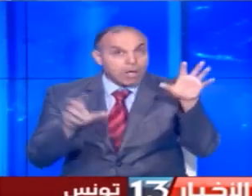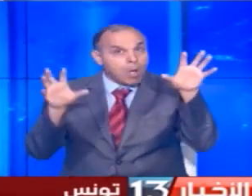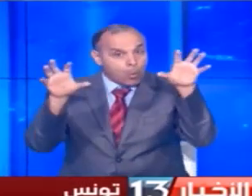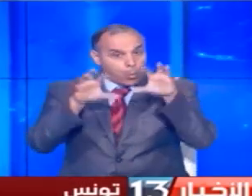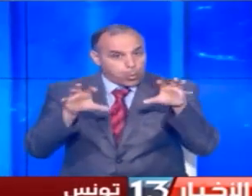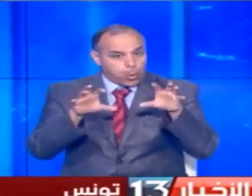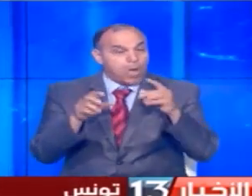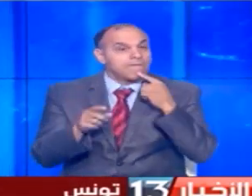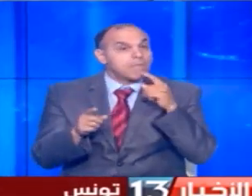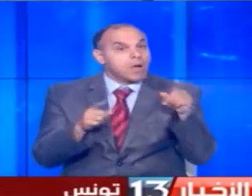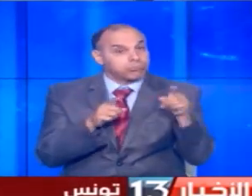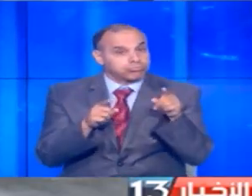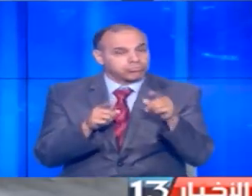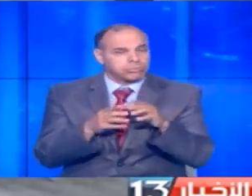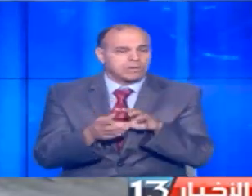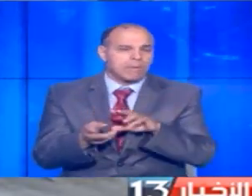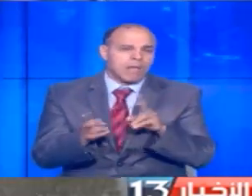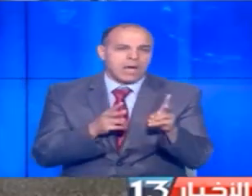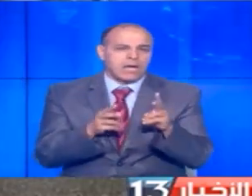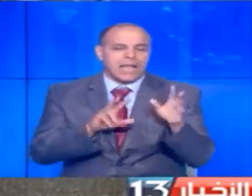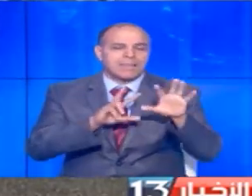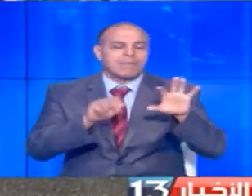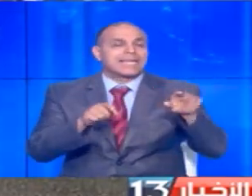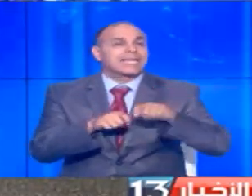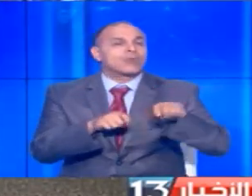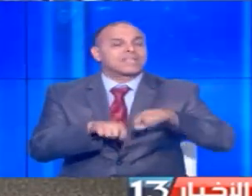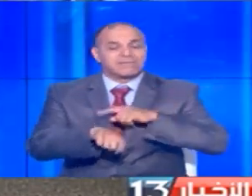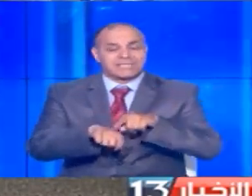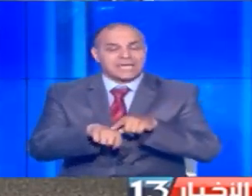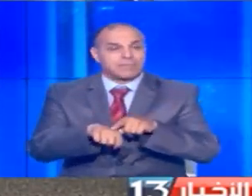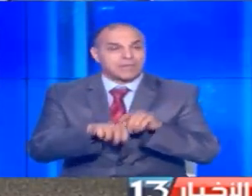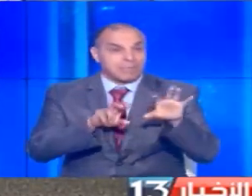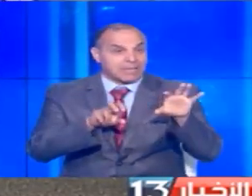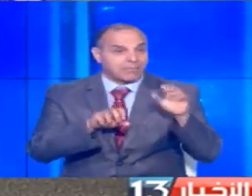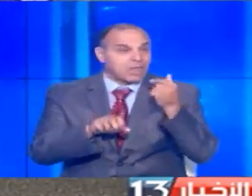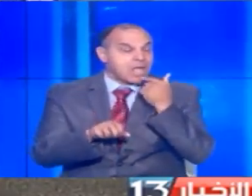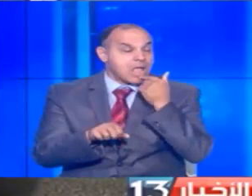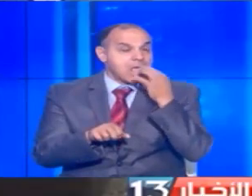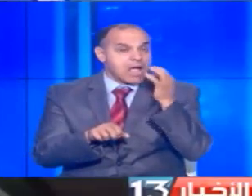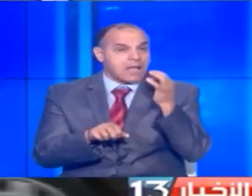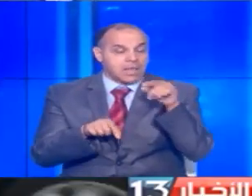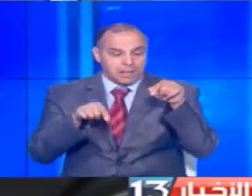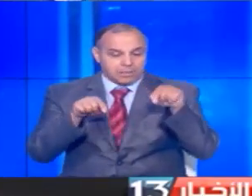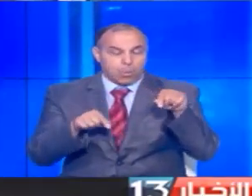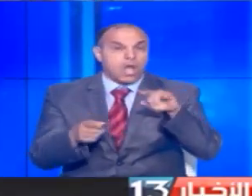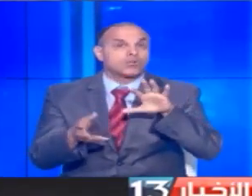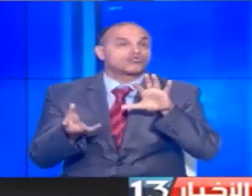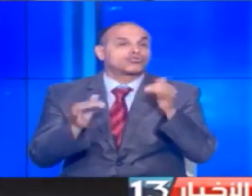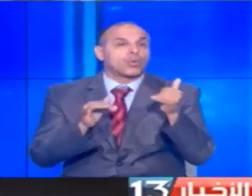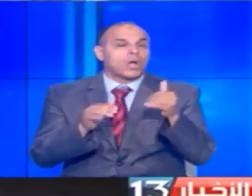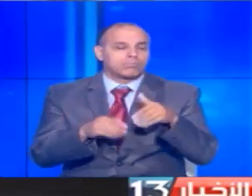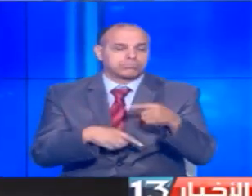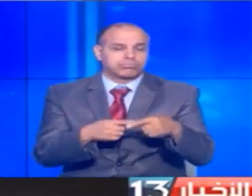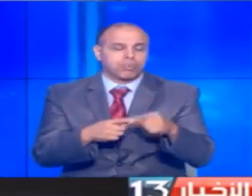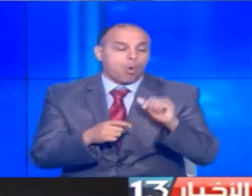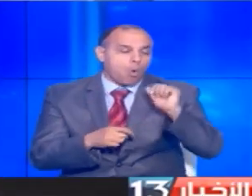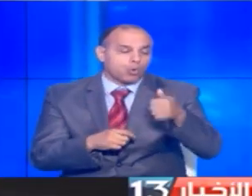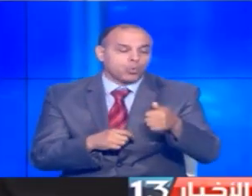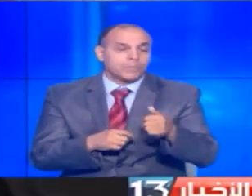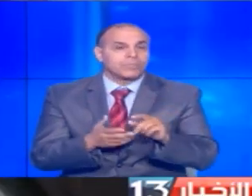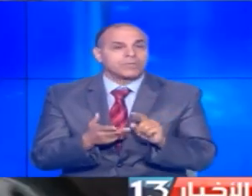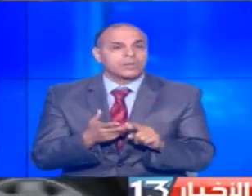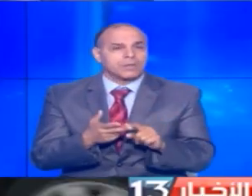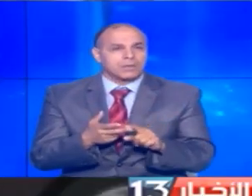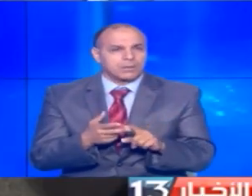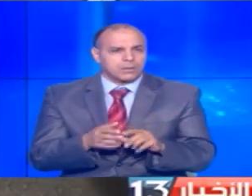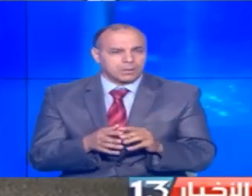تقوى سرعه الريح لتتجاوز احيانا 80 كيلومتر في الساعه. ونفيد الجميع ان هذا الوضع الجوي سيتواصل كذلك يوم الغد،